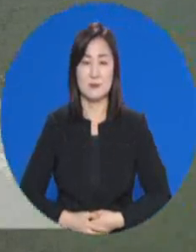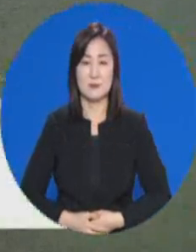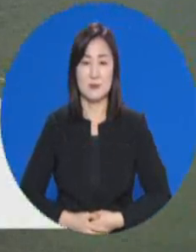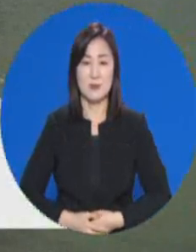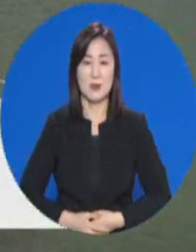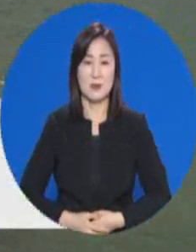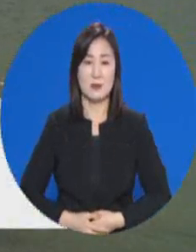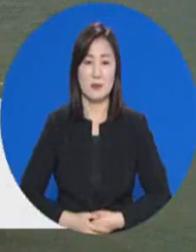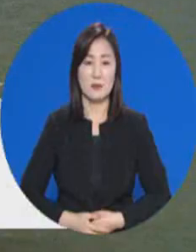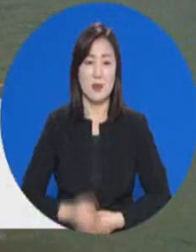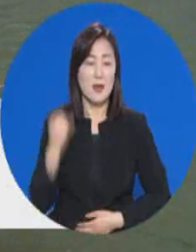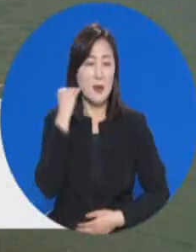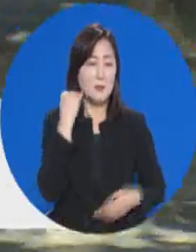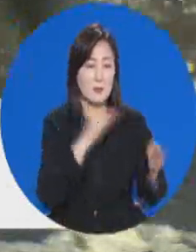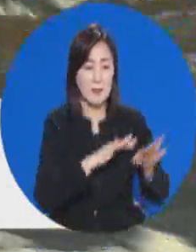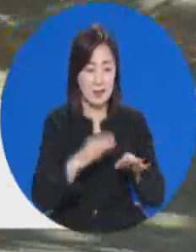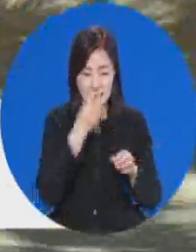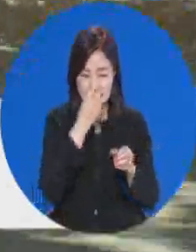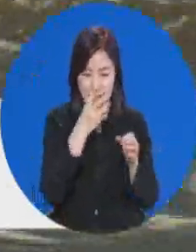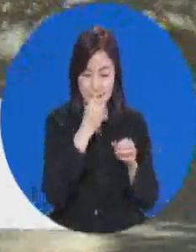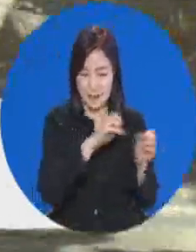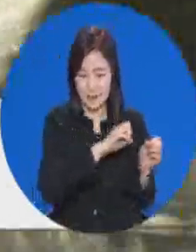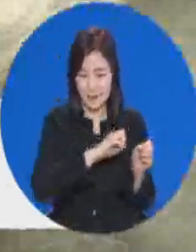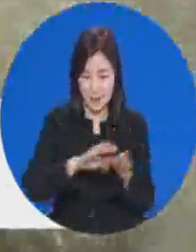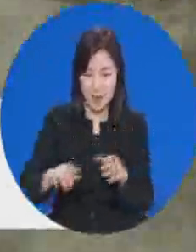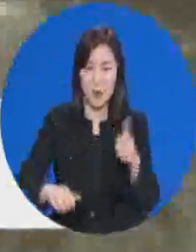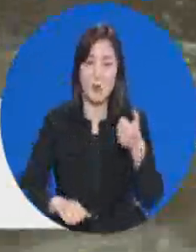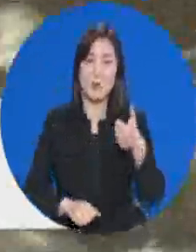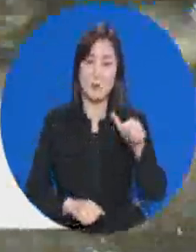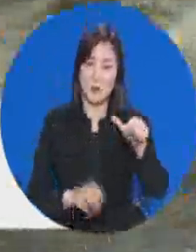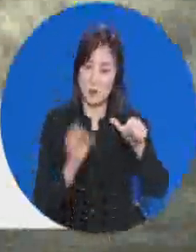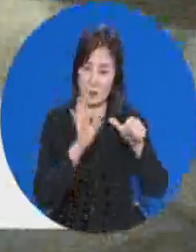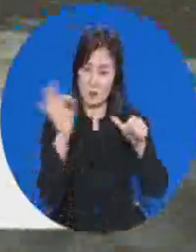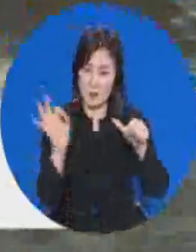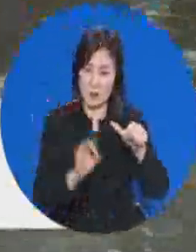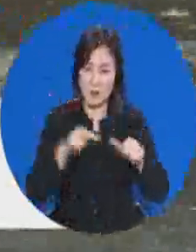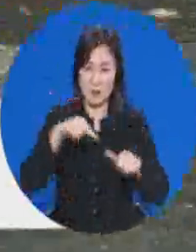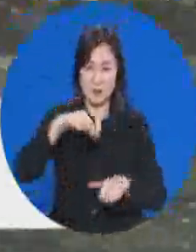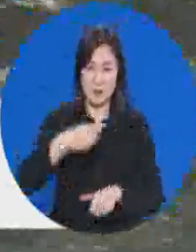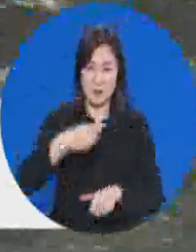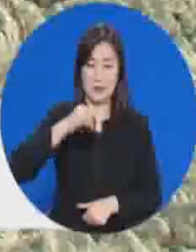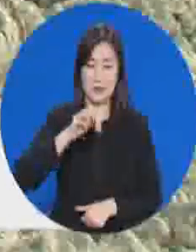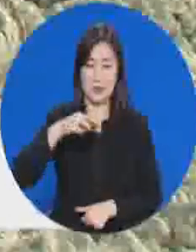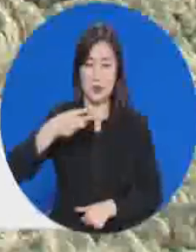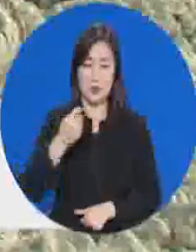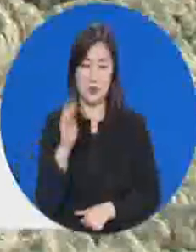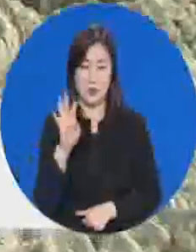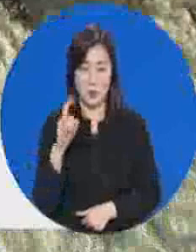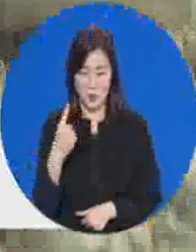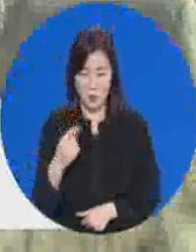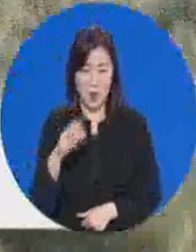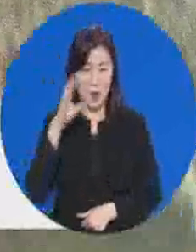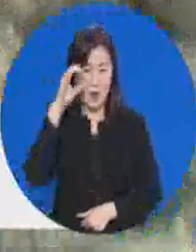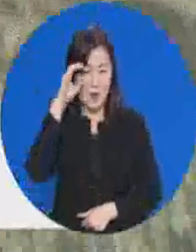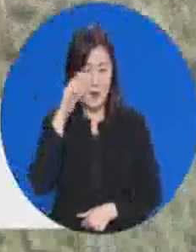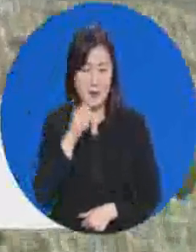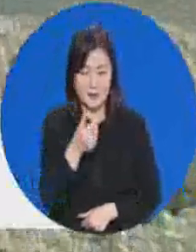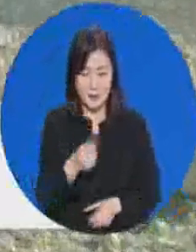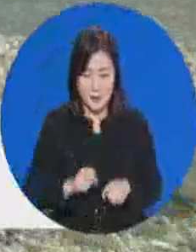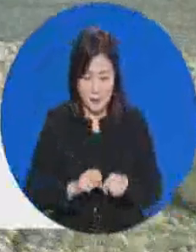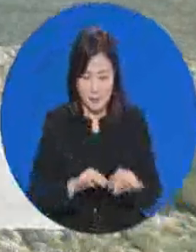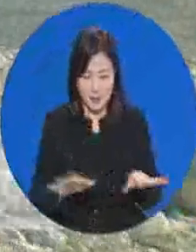국내 연안 해양 플라스틱 쓰레기의 55%를 차지하는 스티로폼 부표입니다. 작은 알갱이로 흩어지기